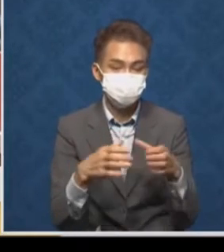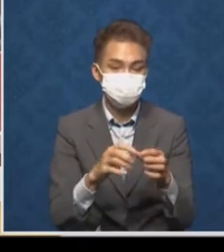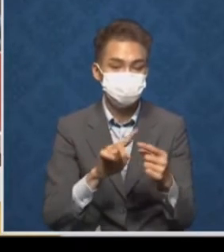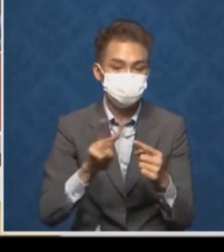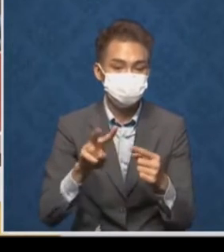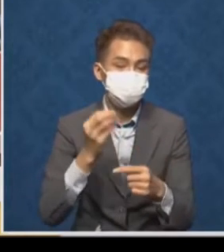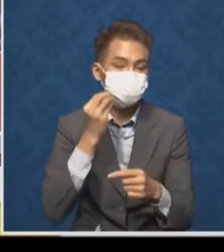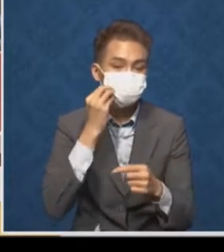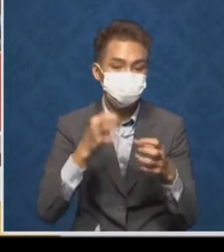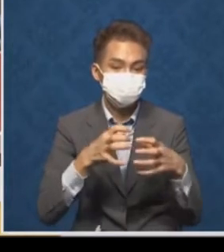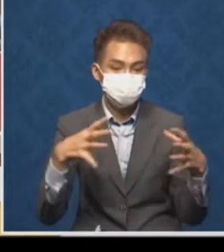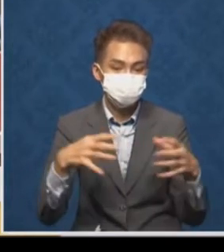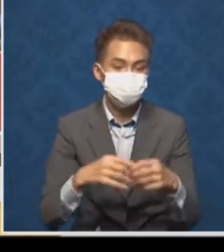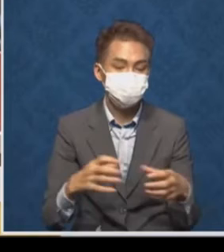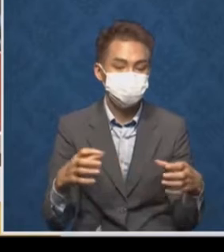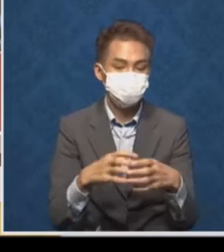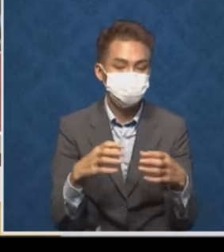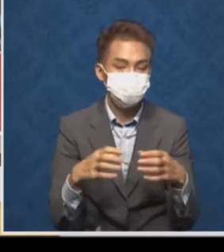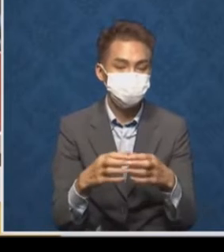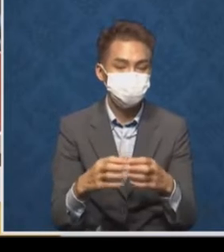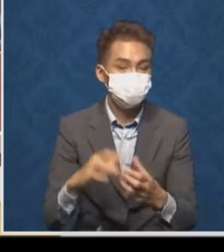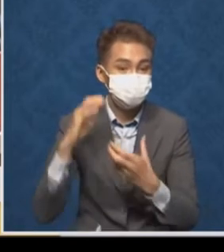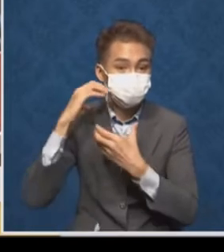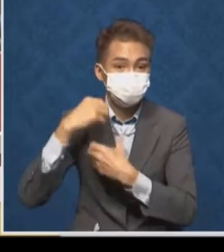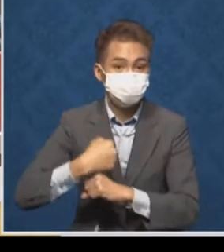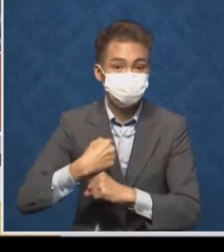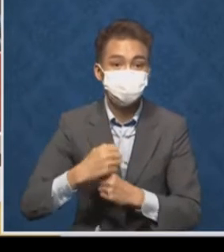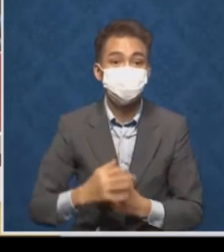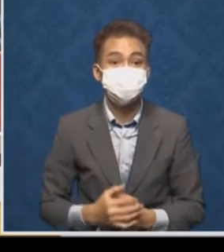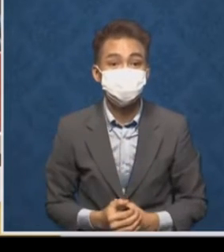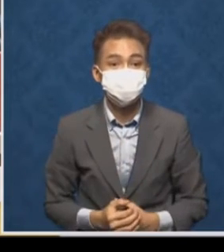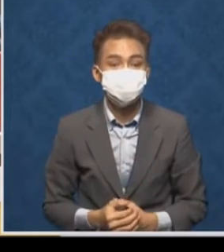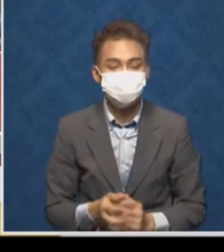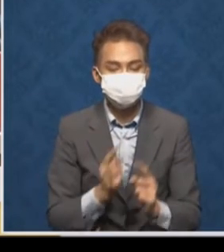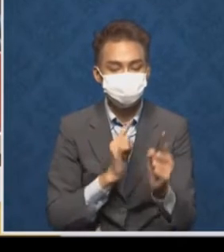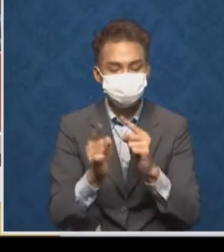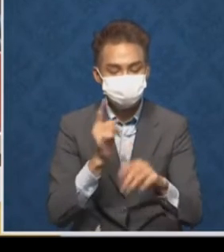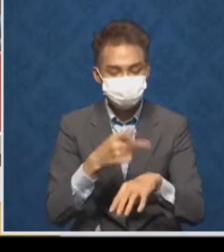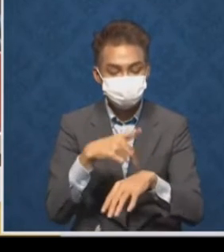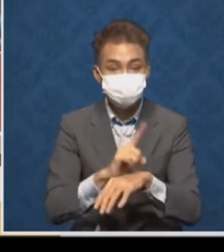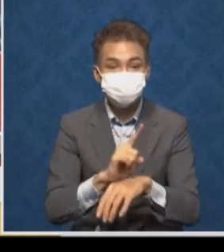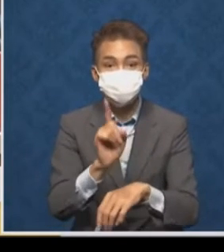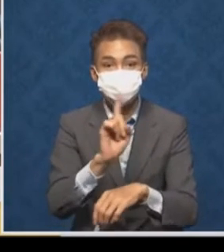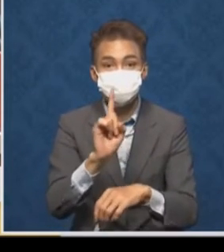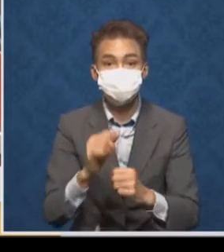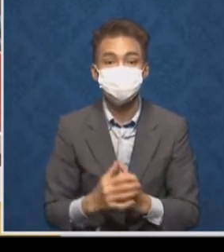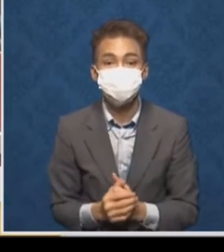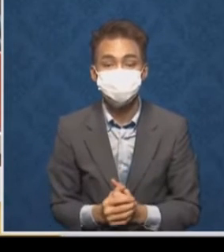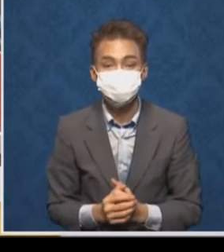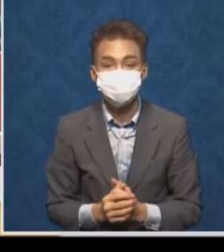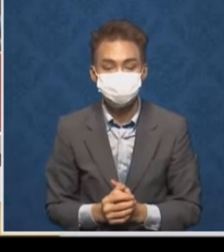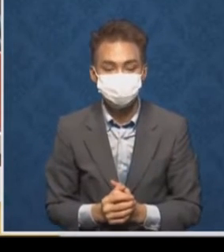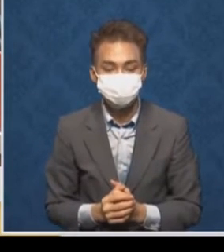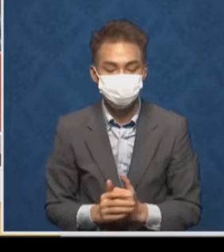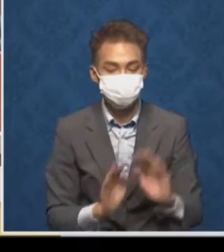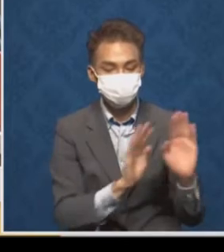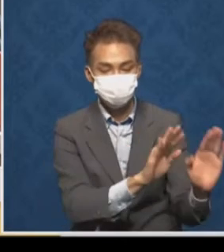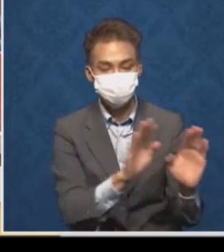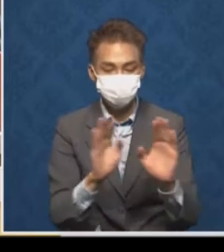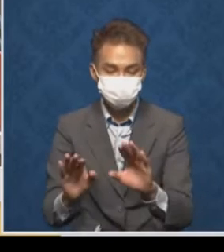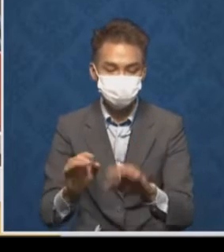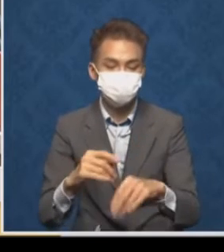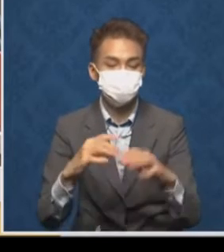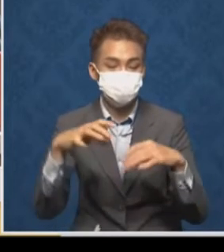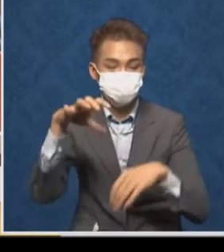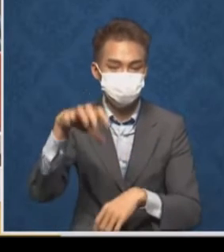ประชาธิปัตย์ท่านประธานครับกับผมมีเรื่องหารือท่านประธานเพื่อให้หน่วยงานที่เกี่ยวข้องได้ดำเนินการแก้ไขปัญหาความ